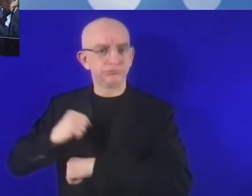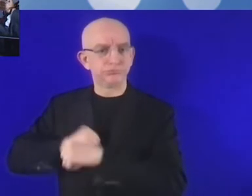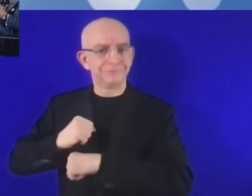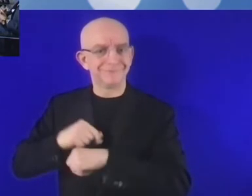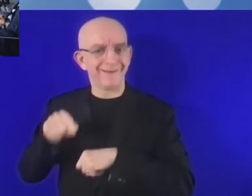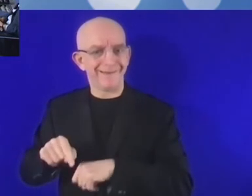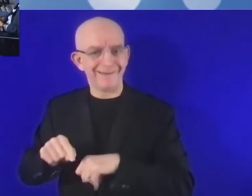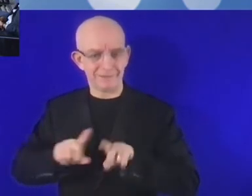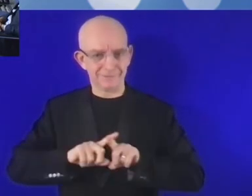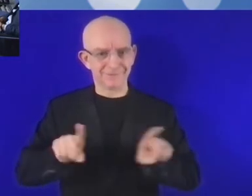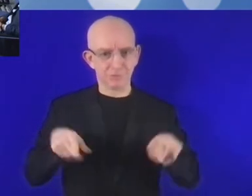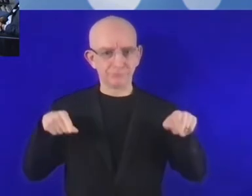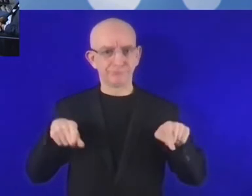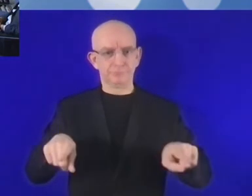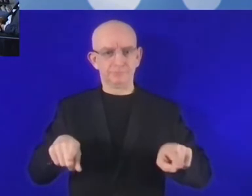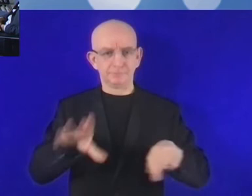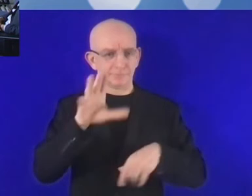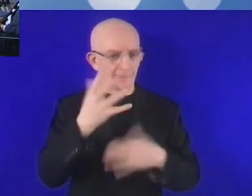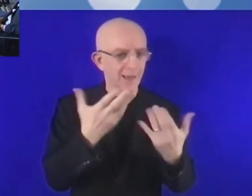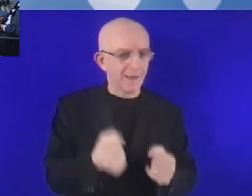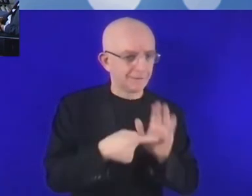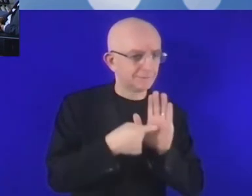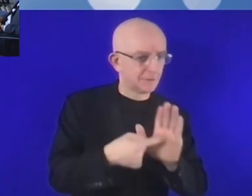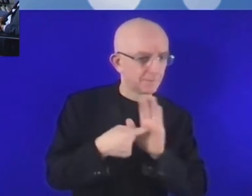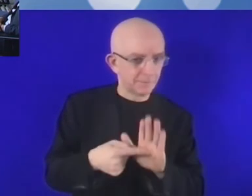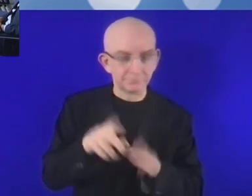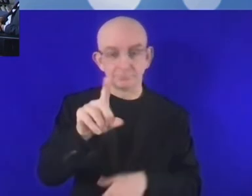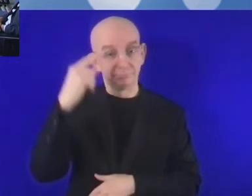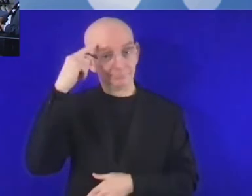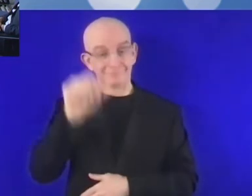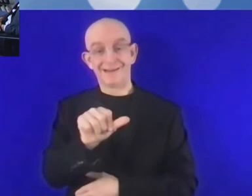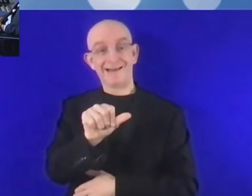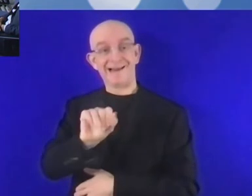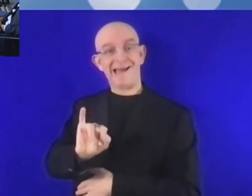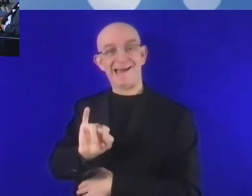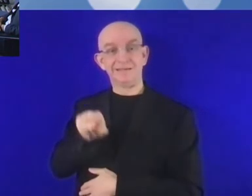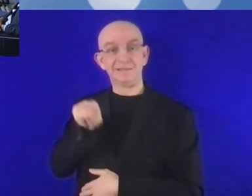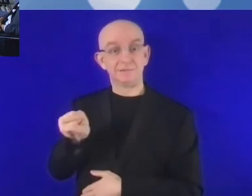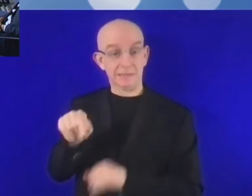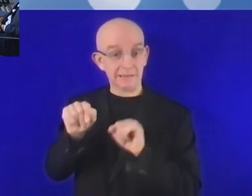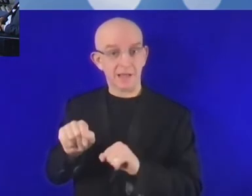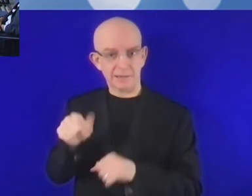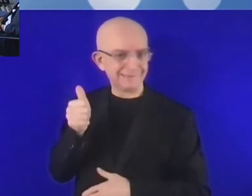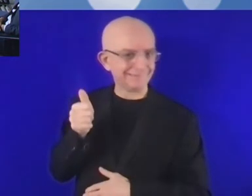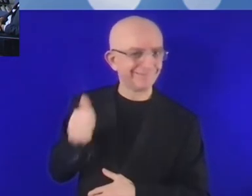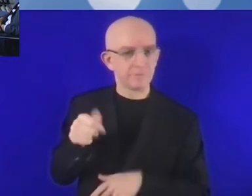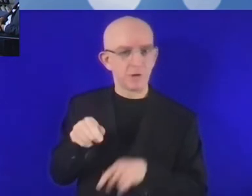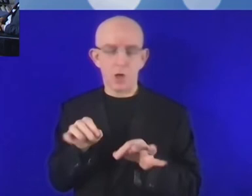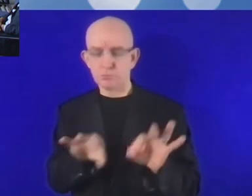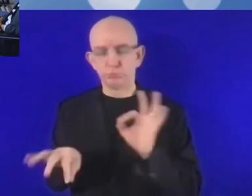يزول الفروق ما بين الروبوتات والبشر والذكاء الاصطناعي